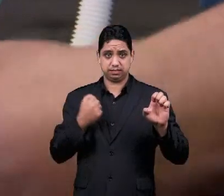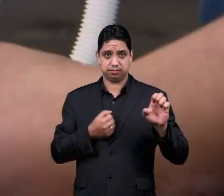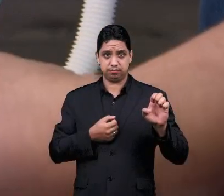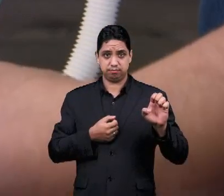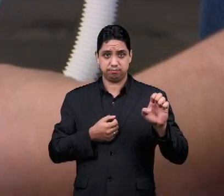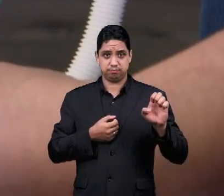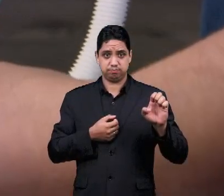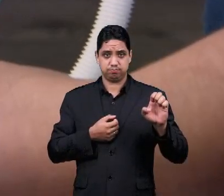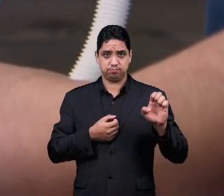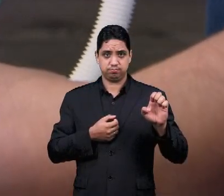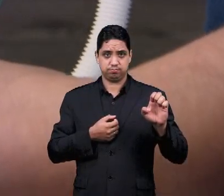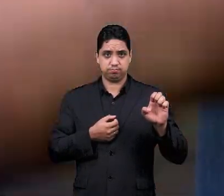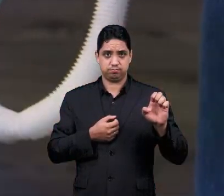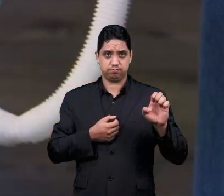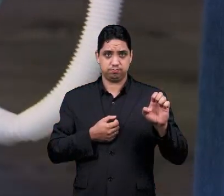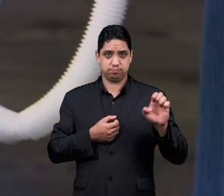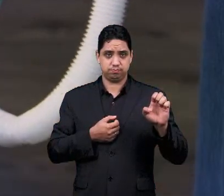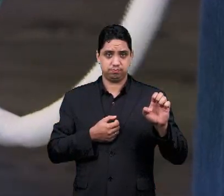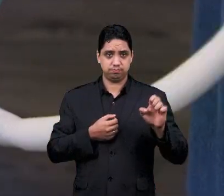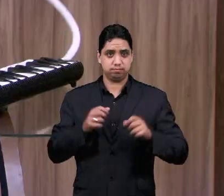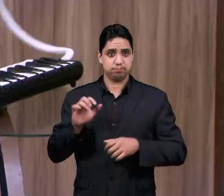Commence le Ré avec le 5e doigt.